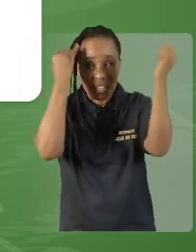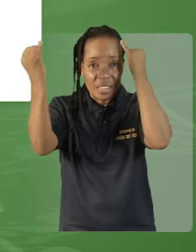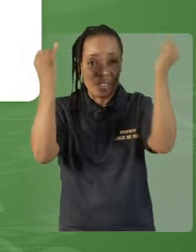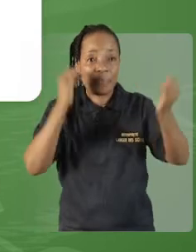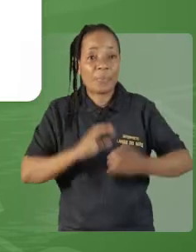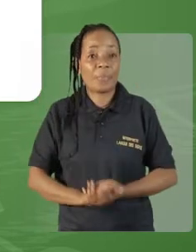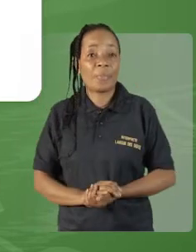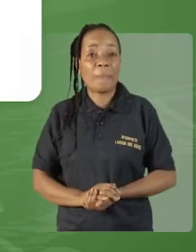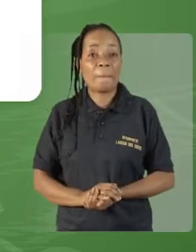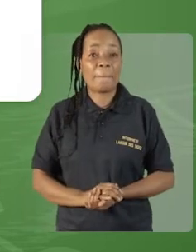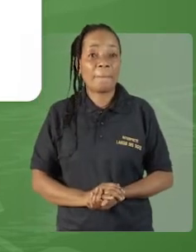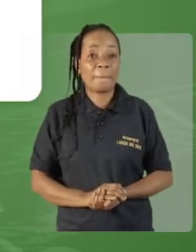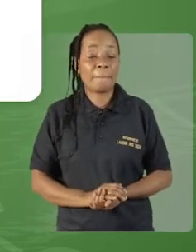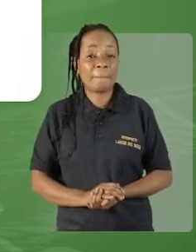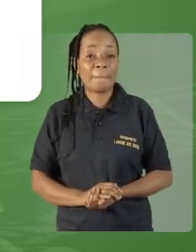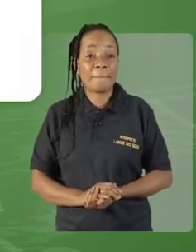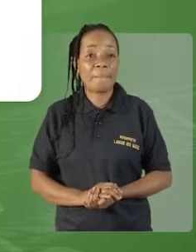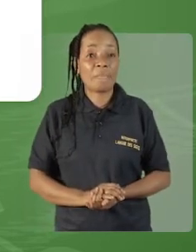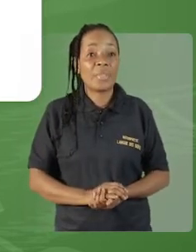l'imagination.